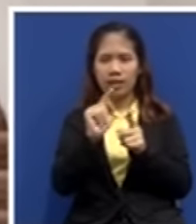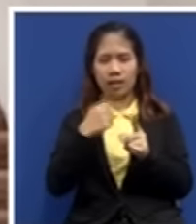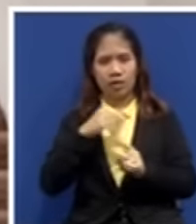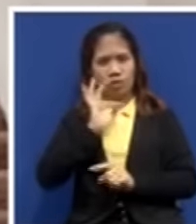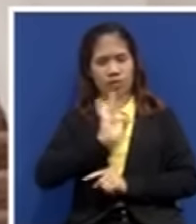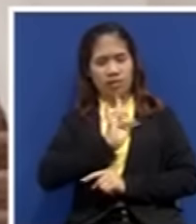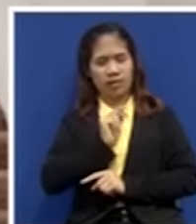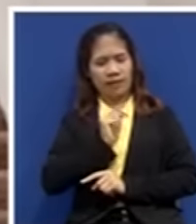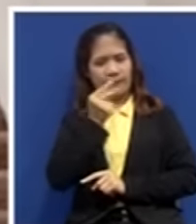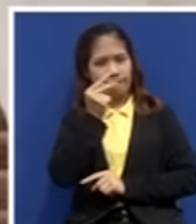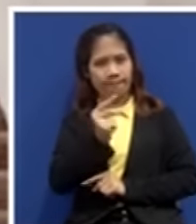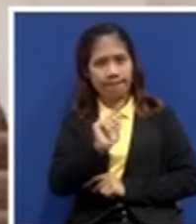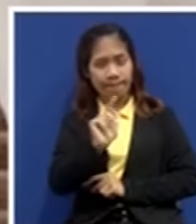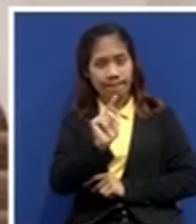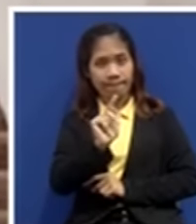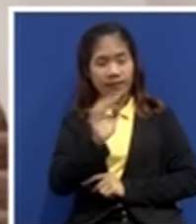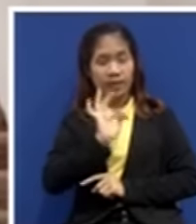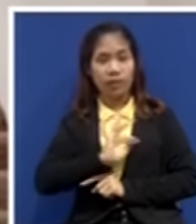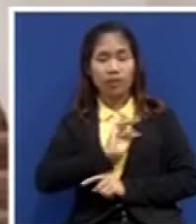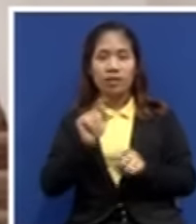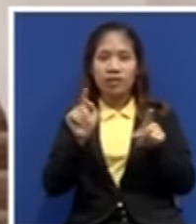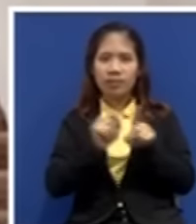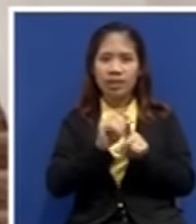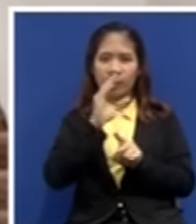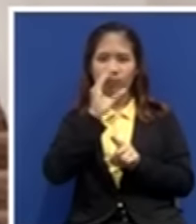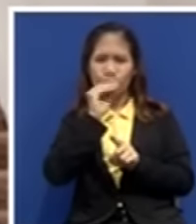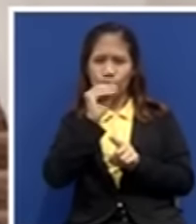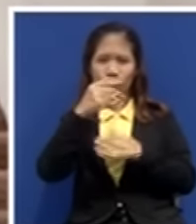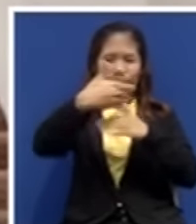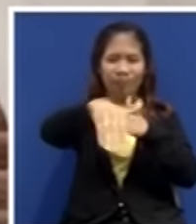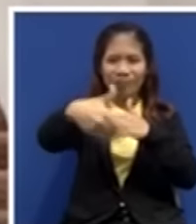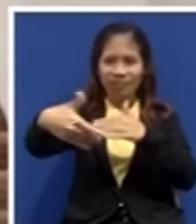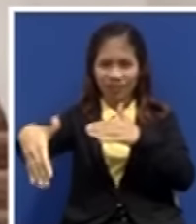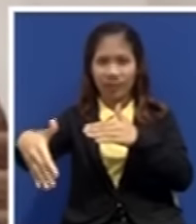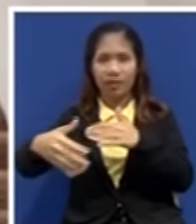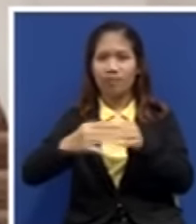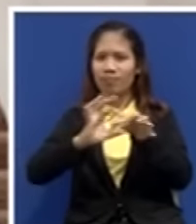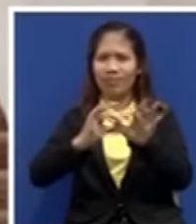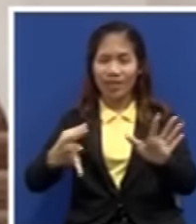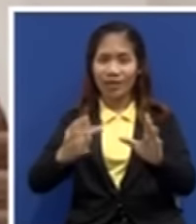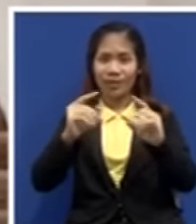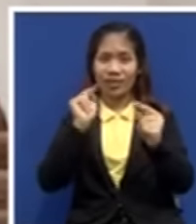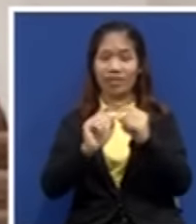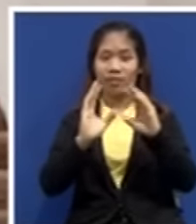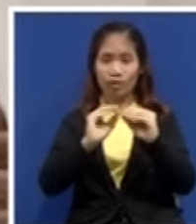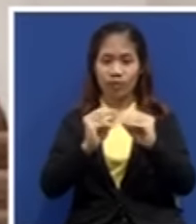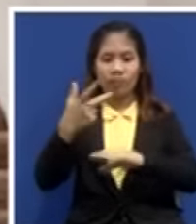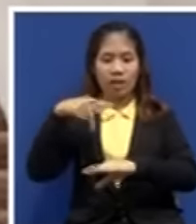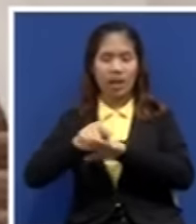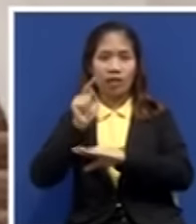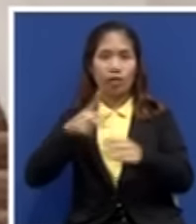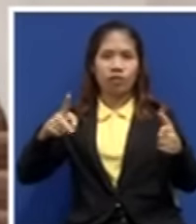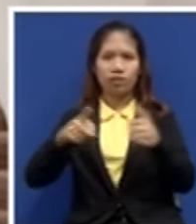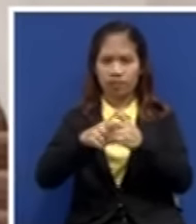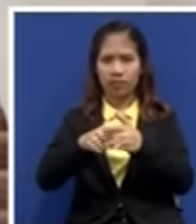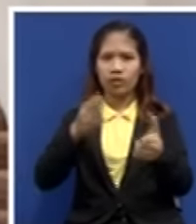ให้เห็นได้ชัดเจนว่าเป็นการพูดนอกประเด็นนอกเนื้อหาในที่ประชุมประธานต้องตัดบ